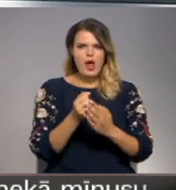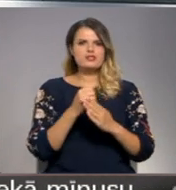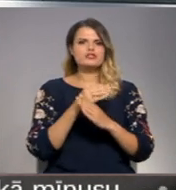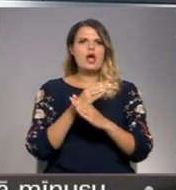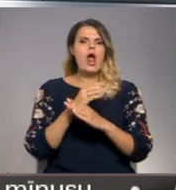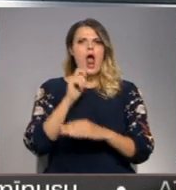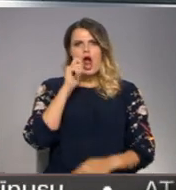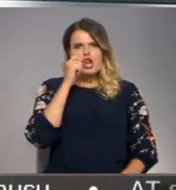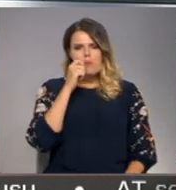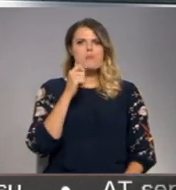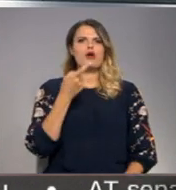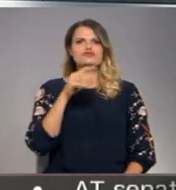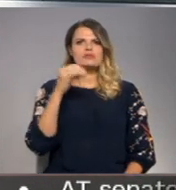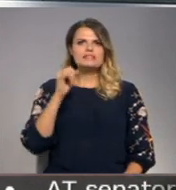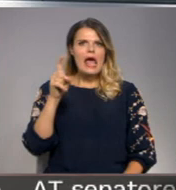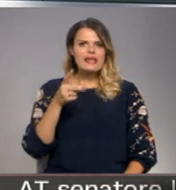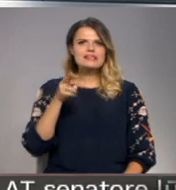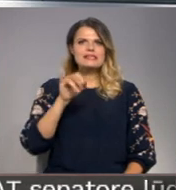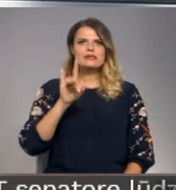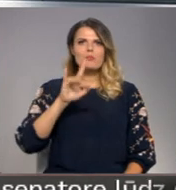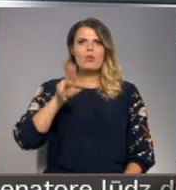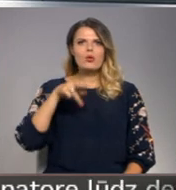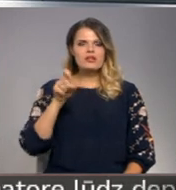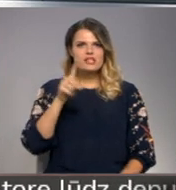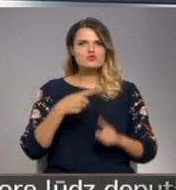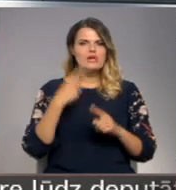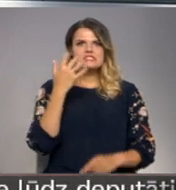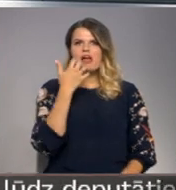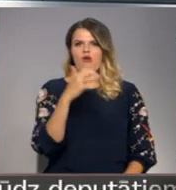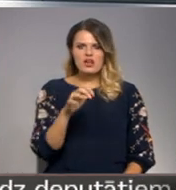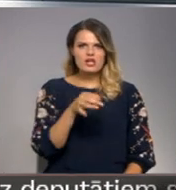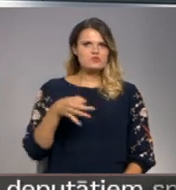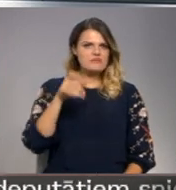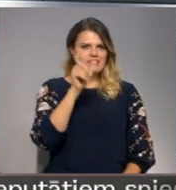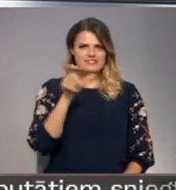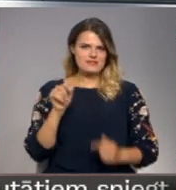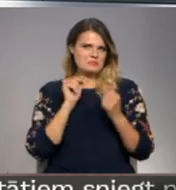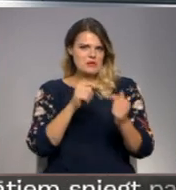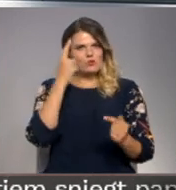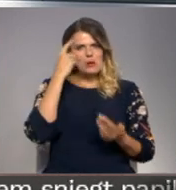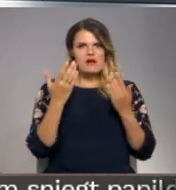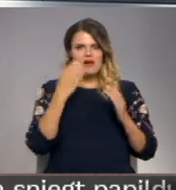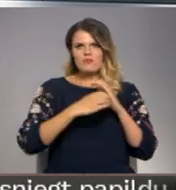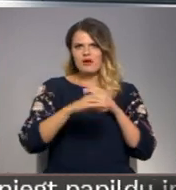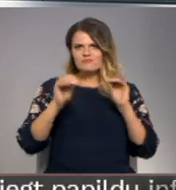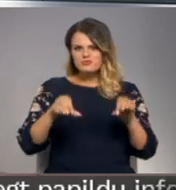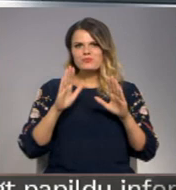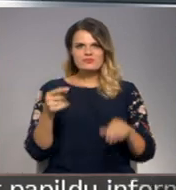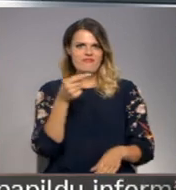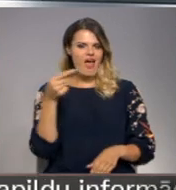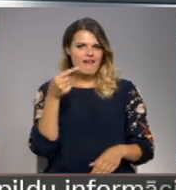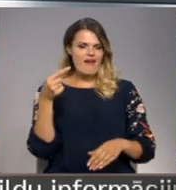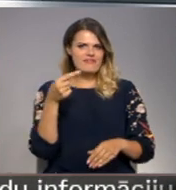Limbažu, Sējas un Salkrastu novada iedzīvotāji, kuriem ir bažas par termināļa negatīvo ietekmi uz vidi. Līdz šīm jau bijušas